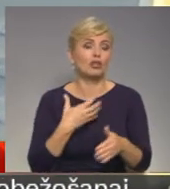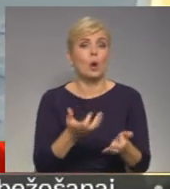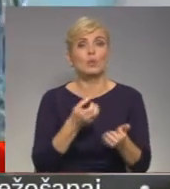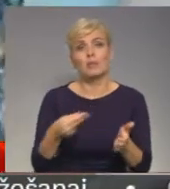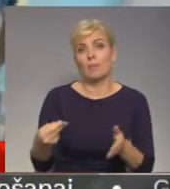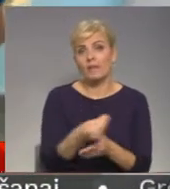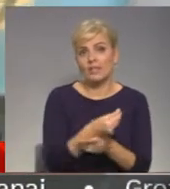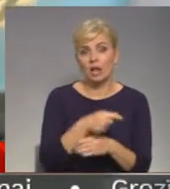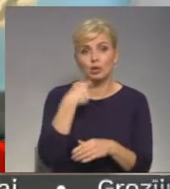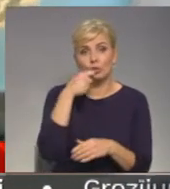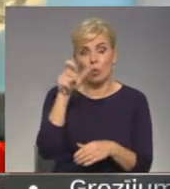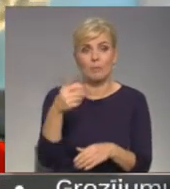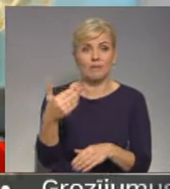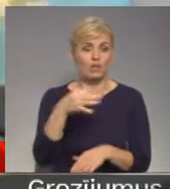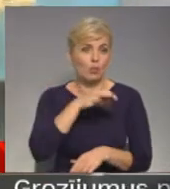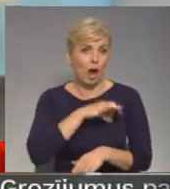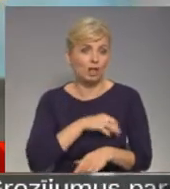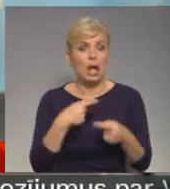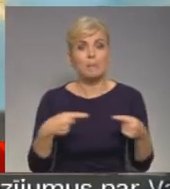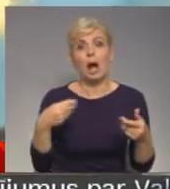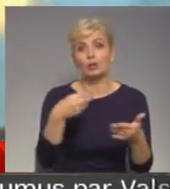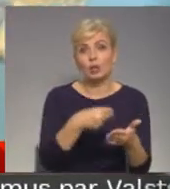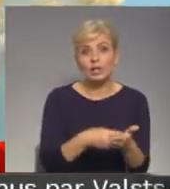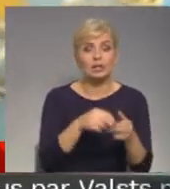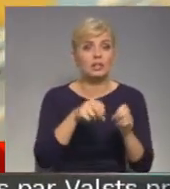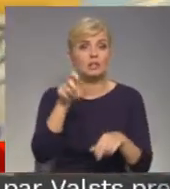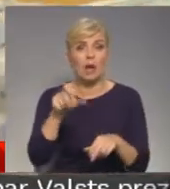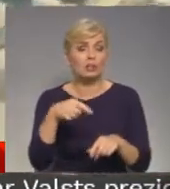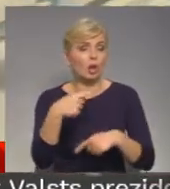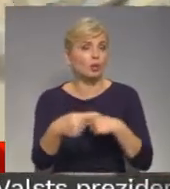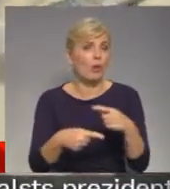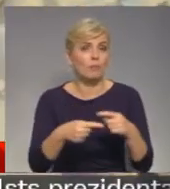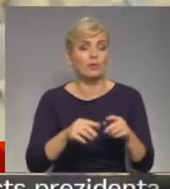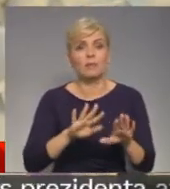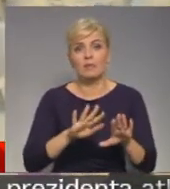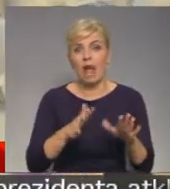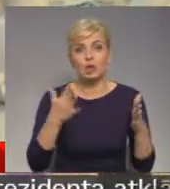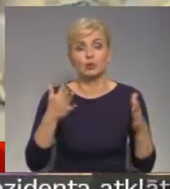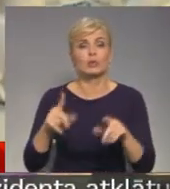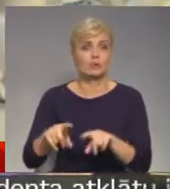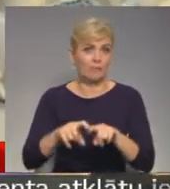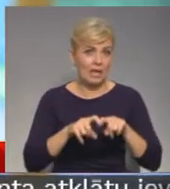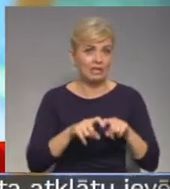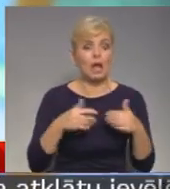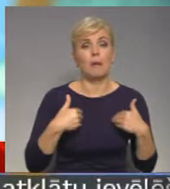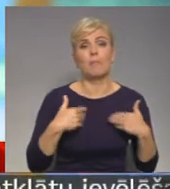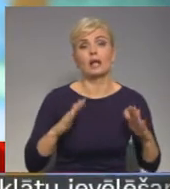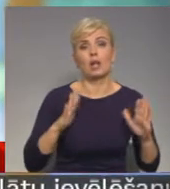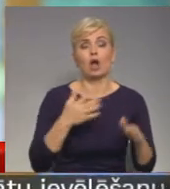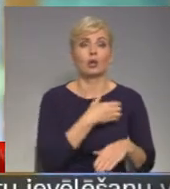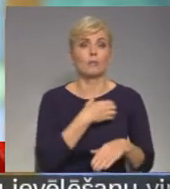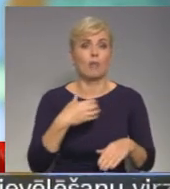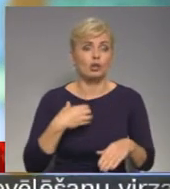finansēt arī zobārstes atalgojumu un materiālu iegādi, taču speciālistu joprojām neizdodas piesaistīt. Manā gadījumā tas bija